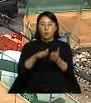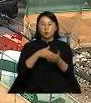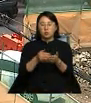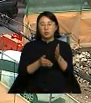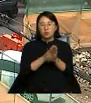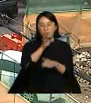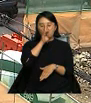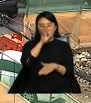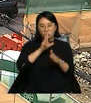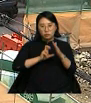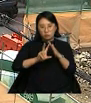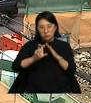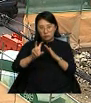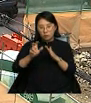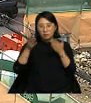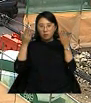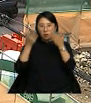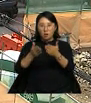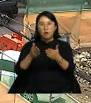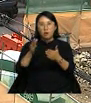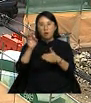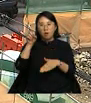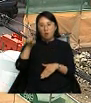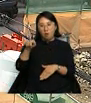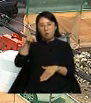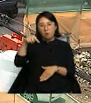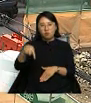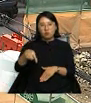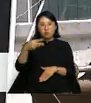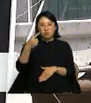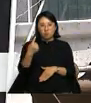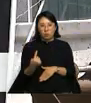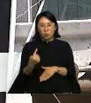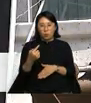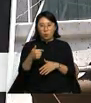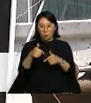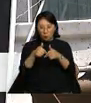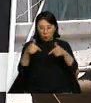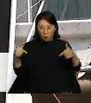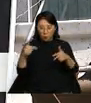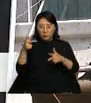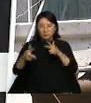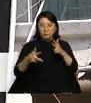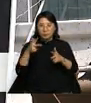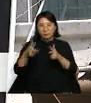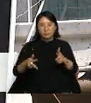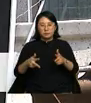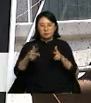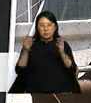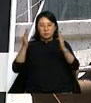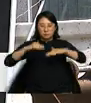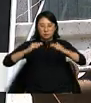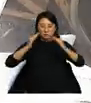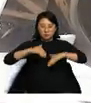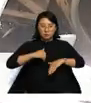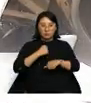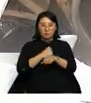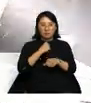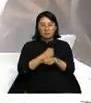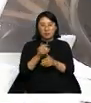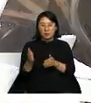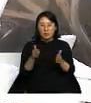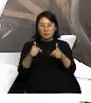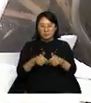동두천시 중앙역에서 신천교 방향 어수로 확장 공사 현장입니다. 옛 공구상가 철거 작업이 한창입니다.